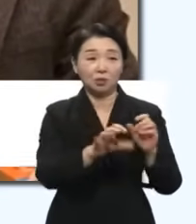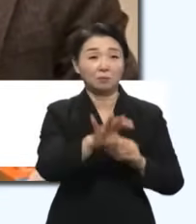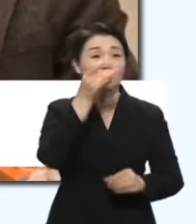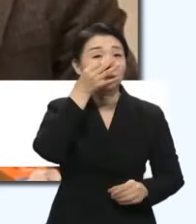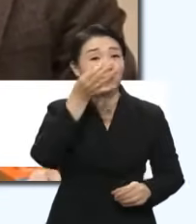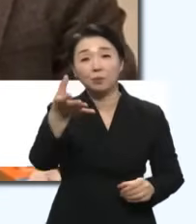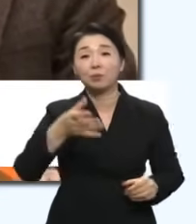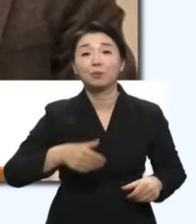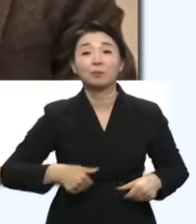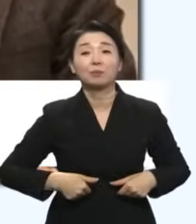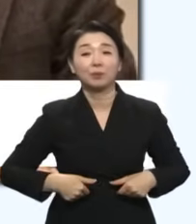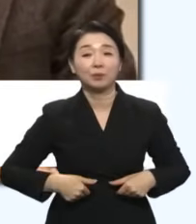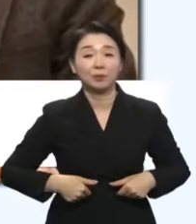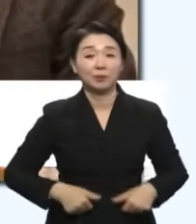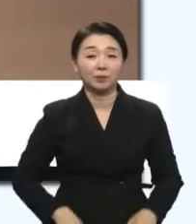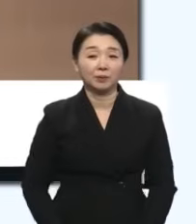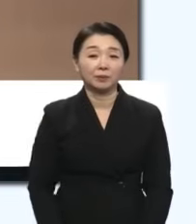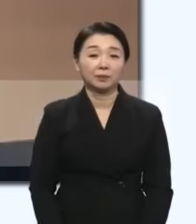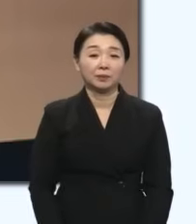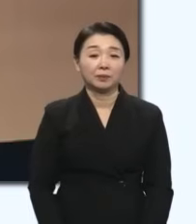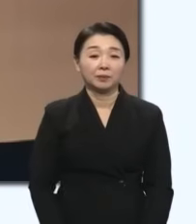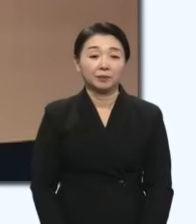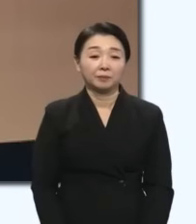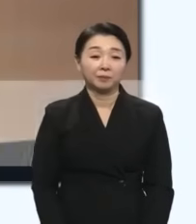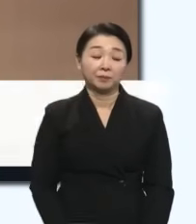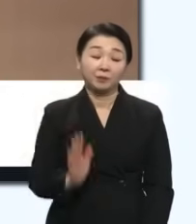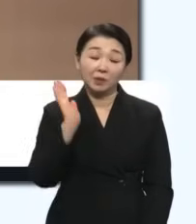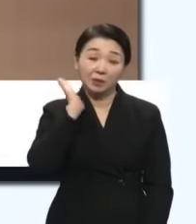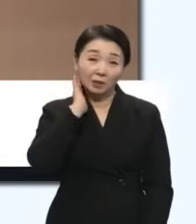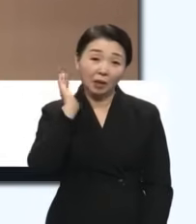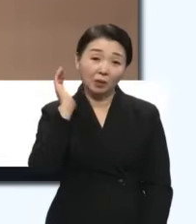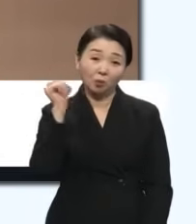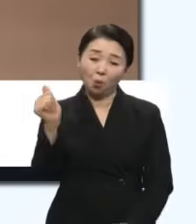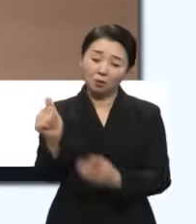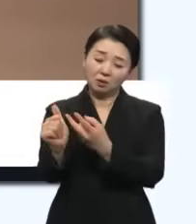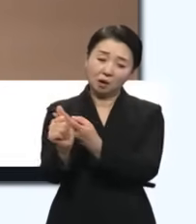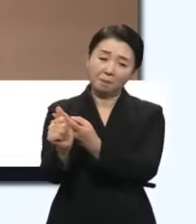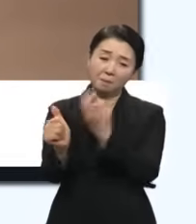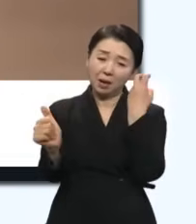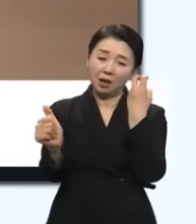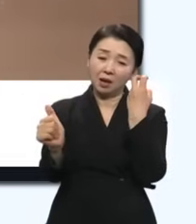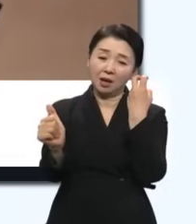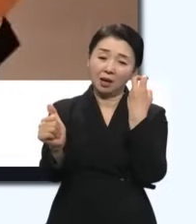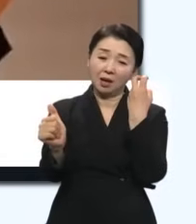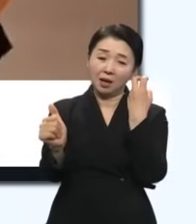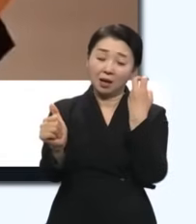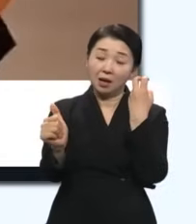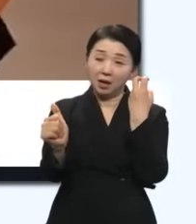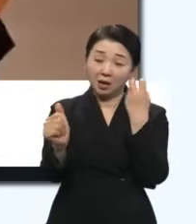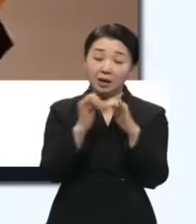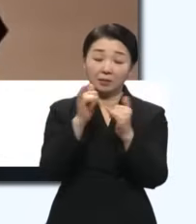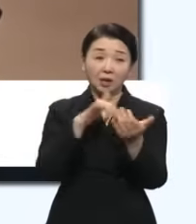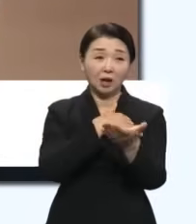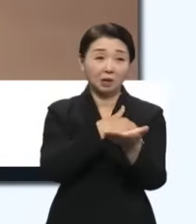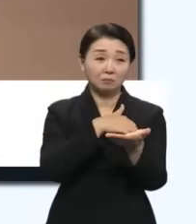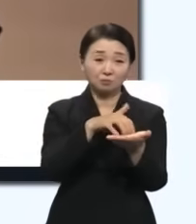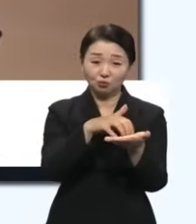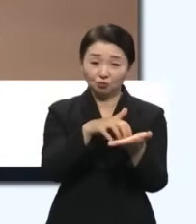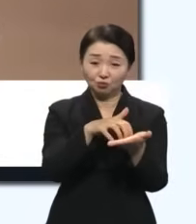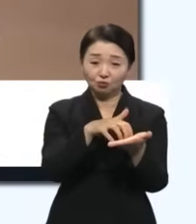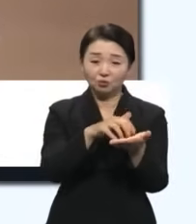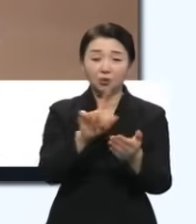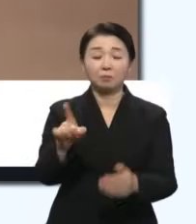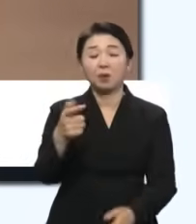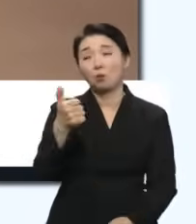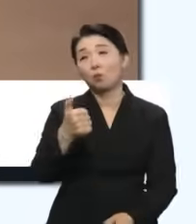보여야 되지 않을까라는 생각을 해요 대통령 탄핵은 150명이 있 있어야 돼요 그니까 과반이